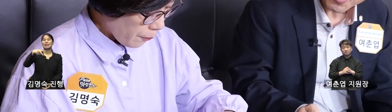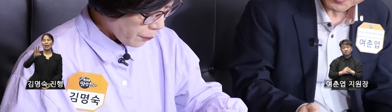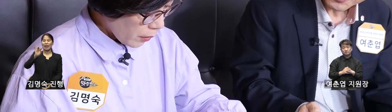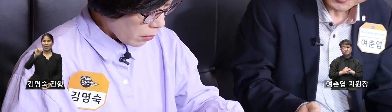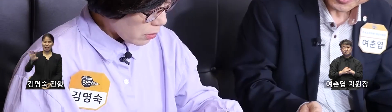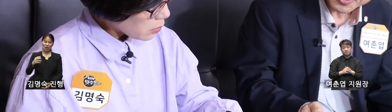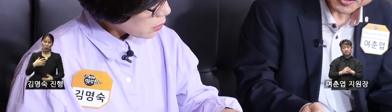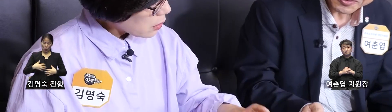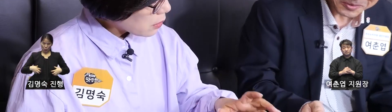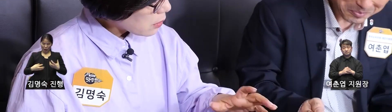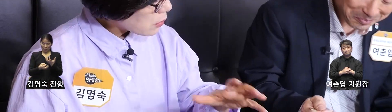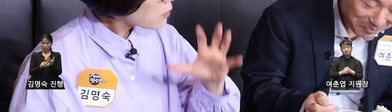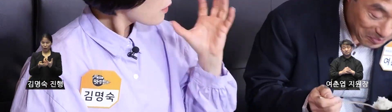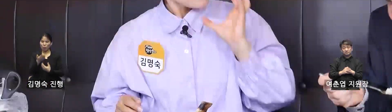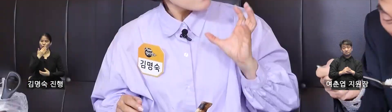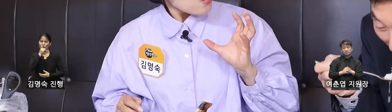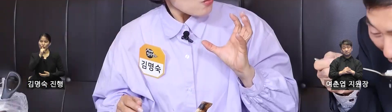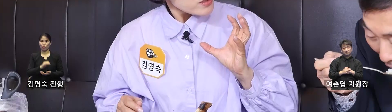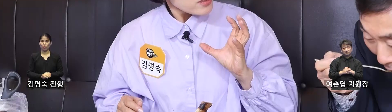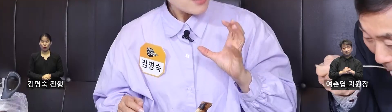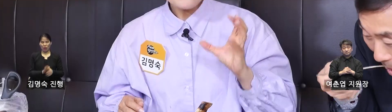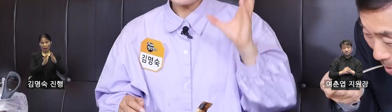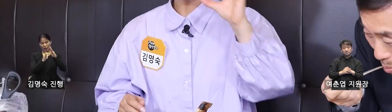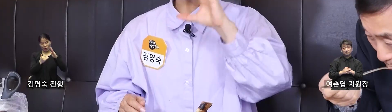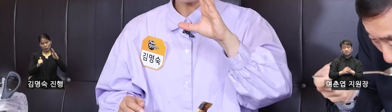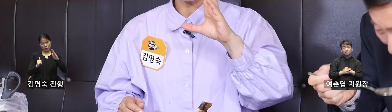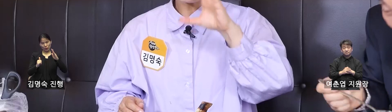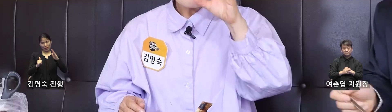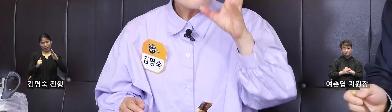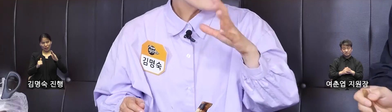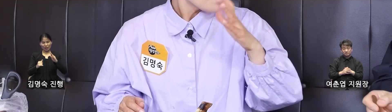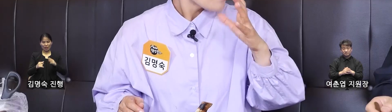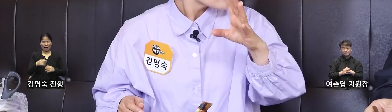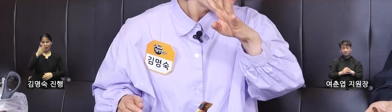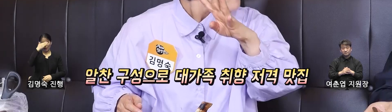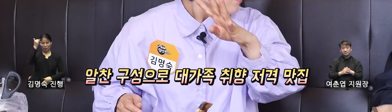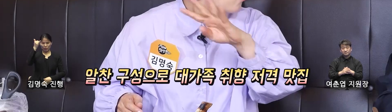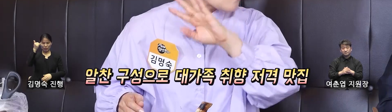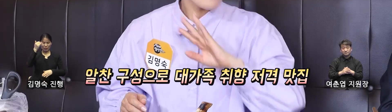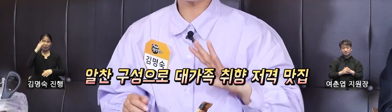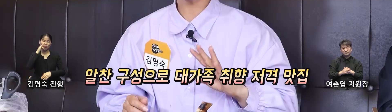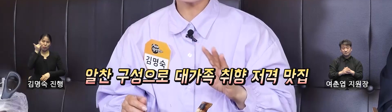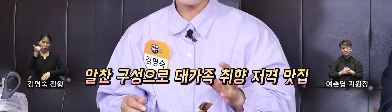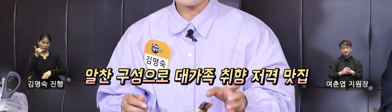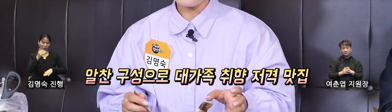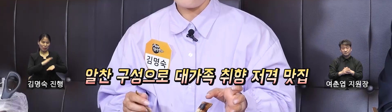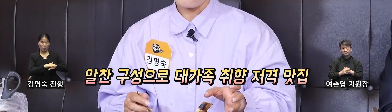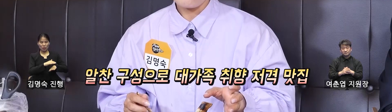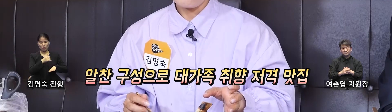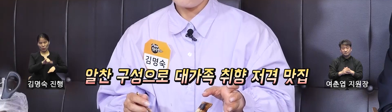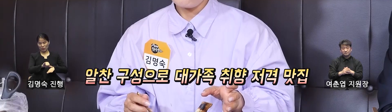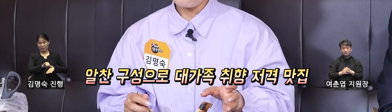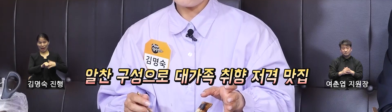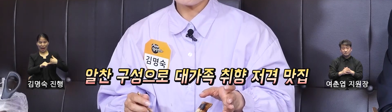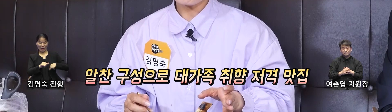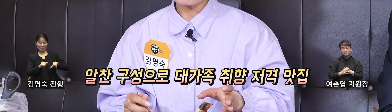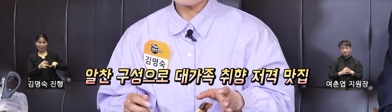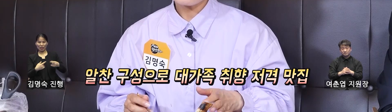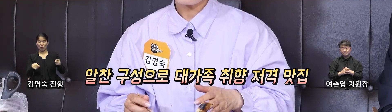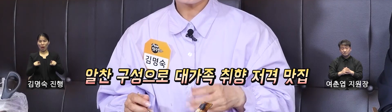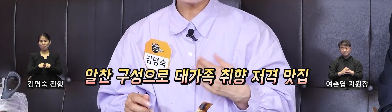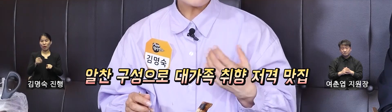와 그러니까 그렇게 가족이 한 몇 대 이게 3대 막 4대 이런 가족들이 와서